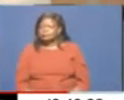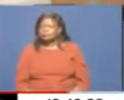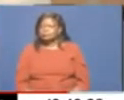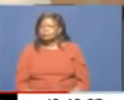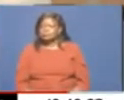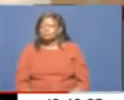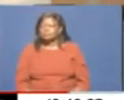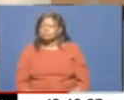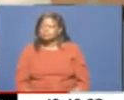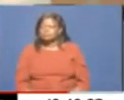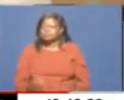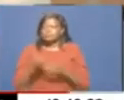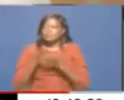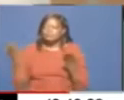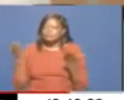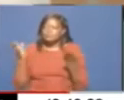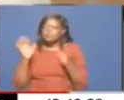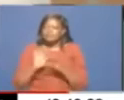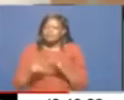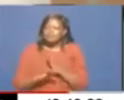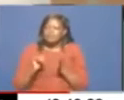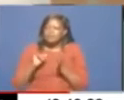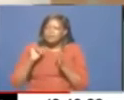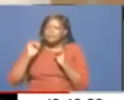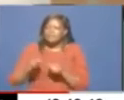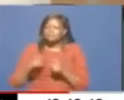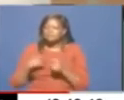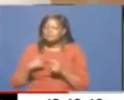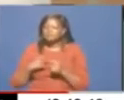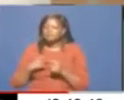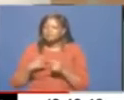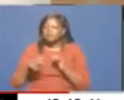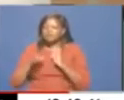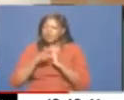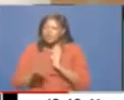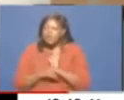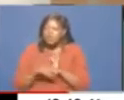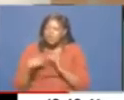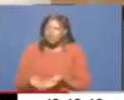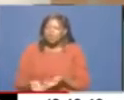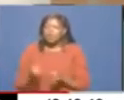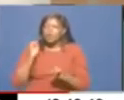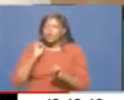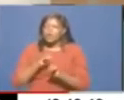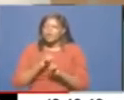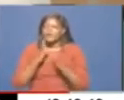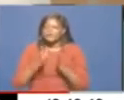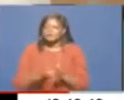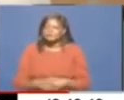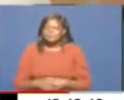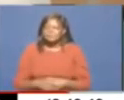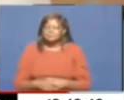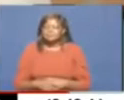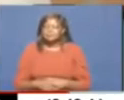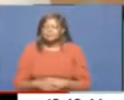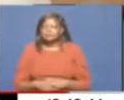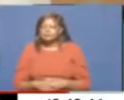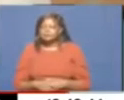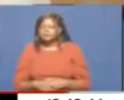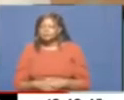kwa kila jambo lazima uwe na mtu ambaye unaangalia kama your mentor ama ule mtu anayekuelekeza njia. So